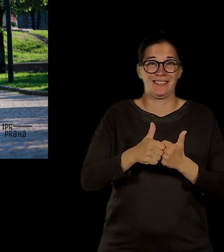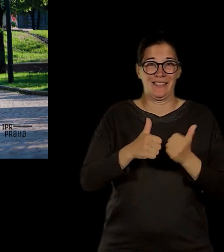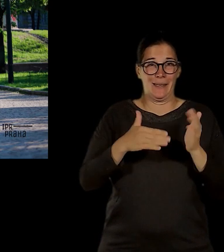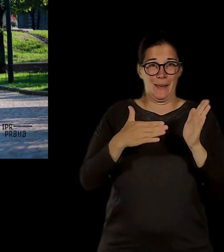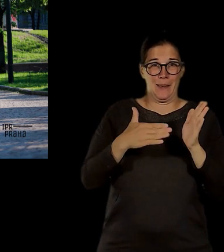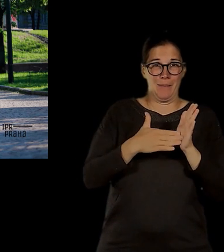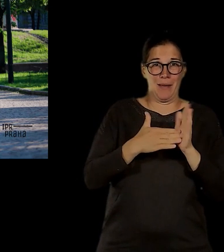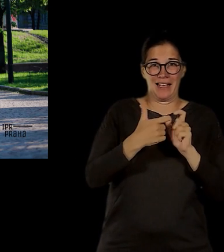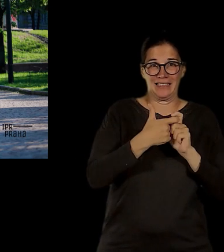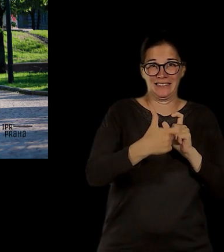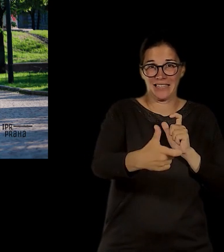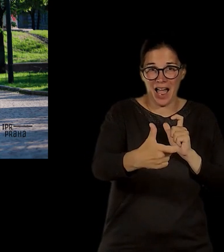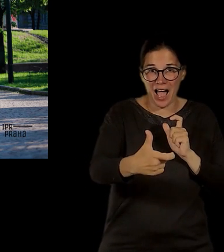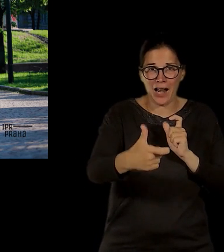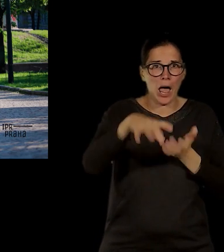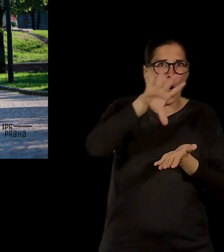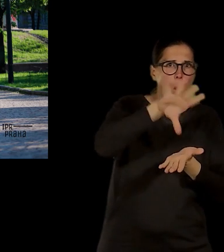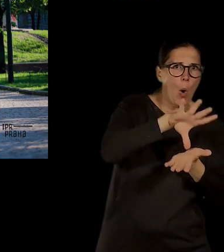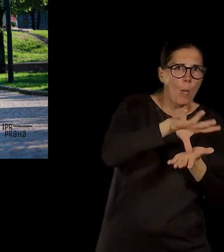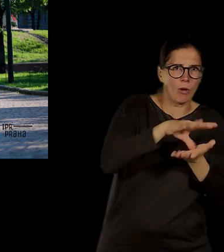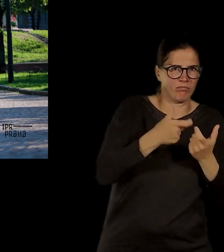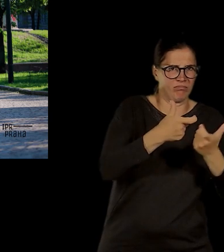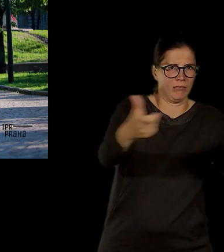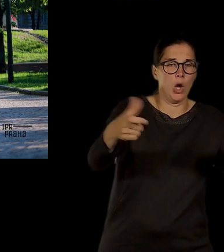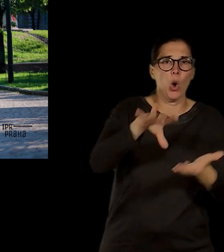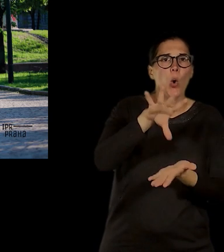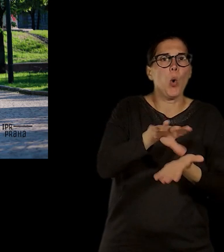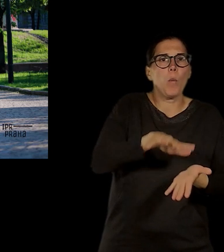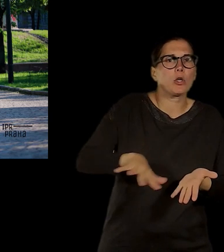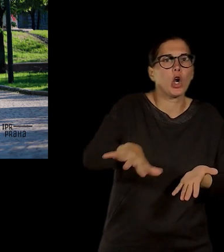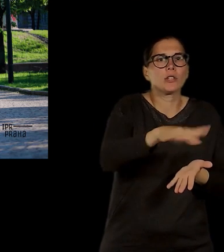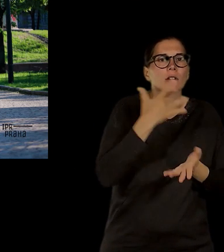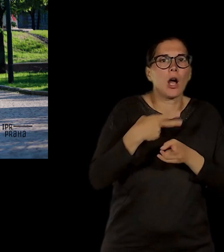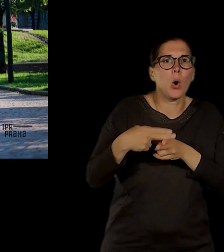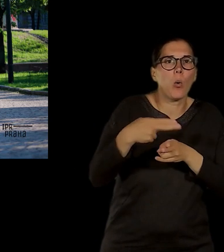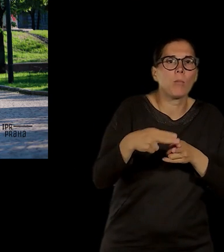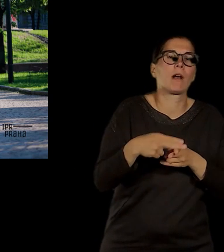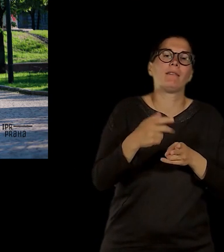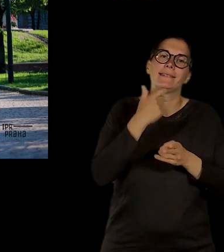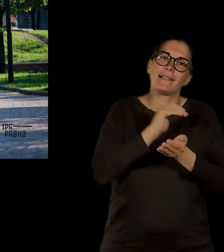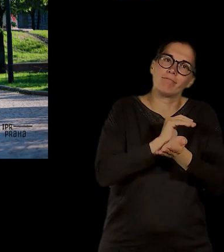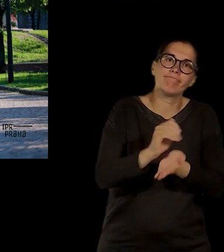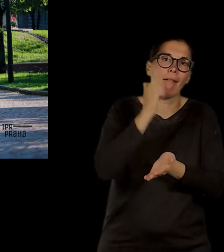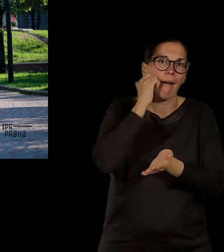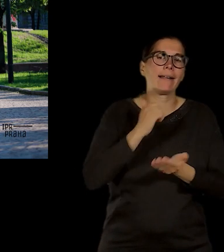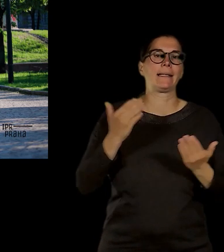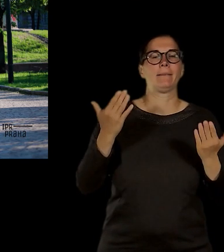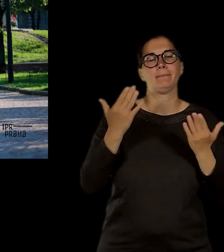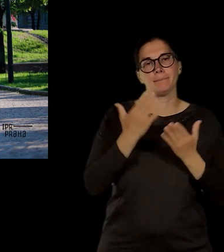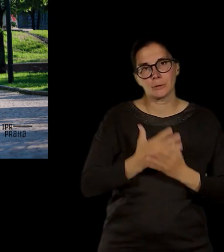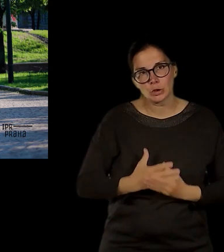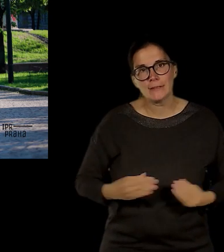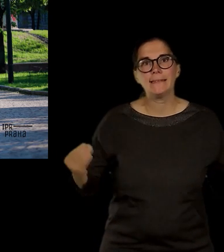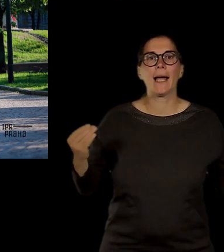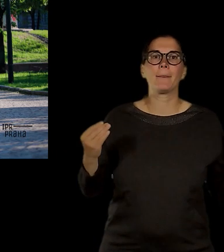dvěma jejími rameny, tak, aby vlastně prostředím lidé pouze neprocházeli, ale aby se v něm zastavovali